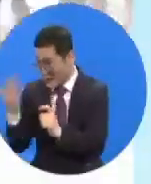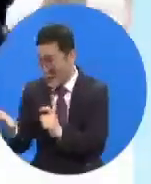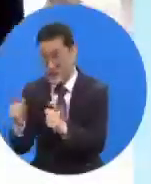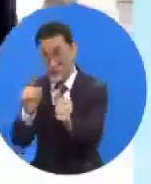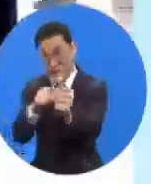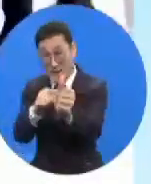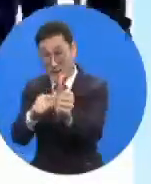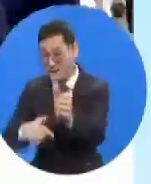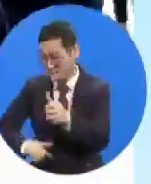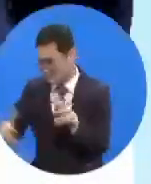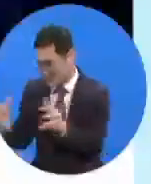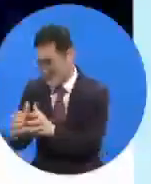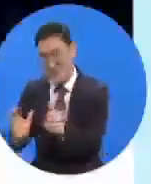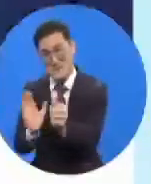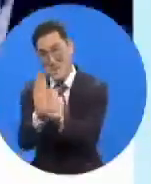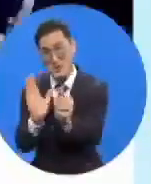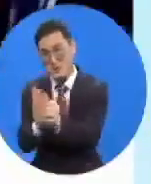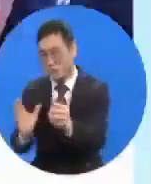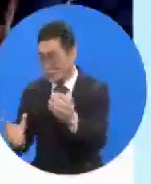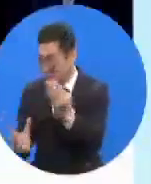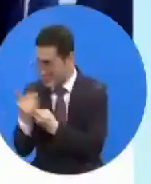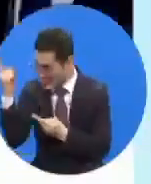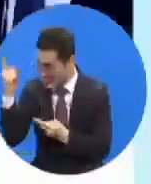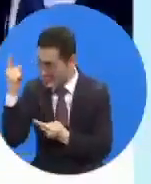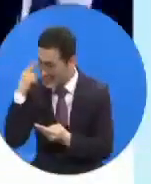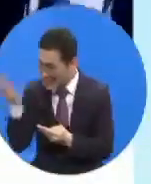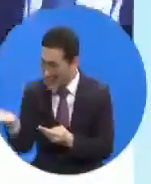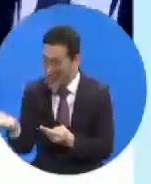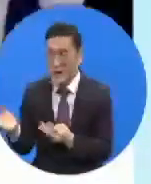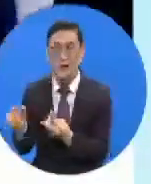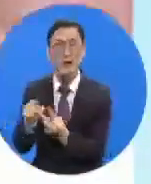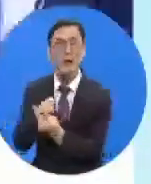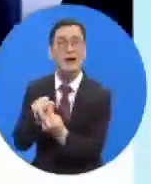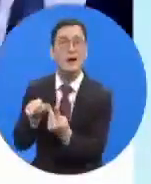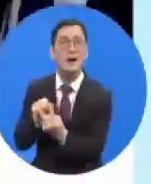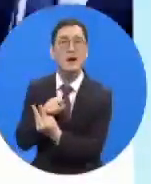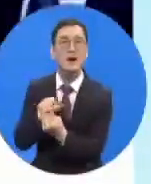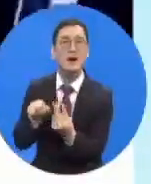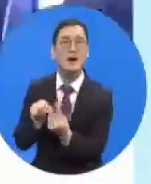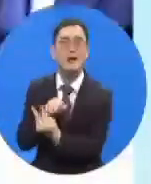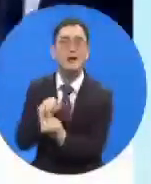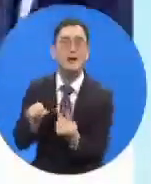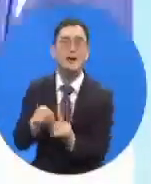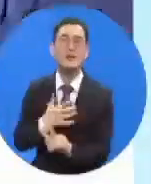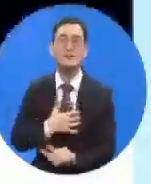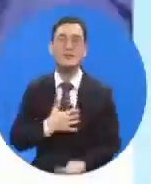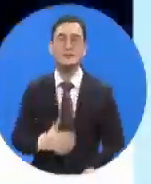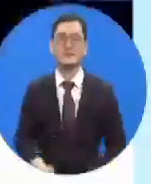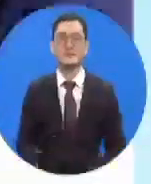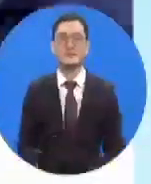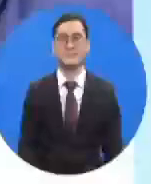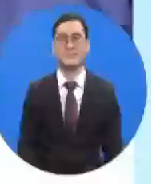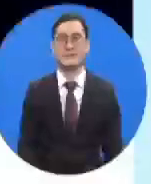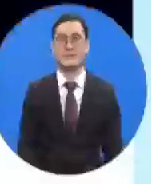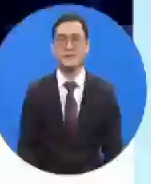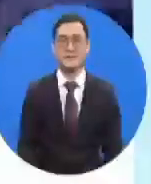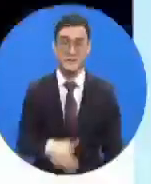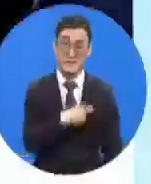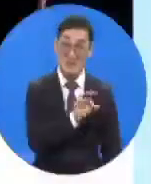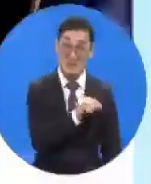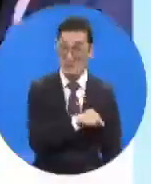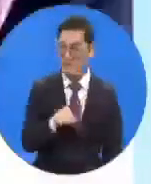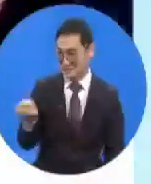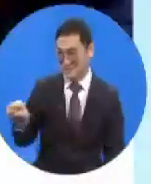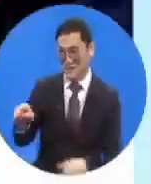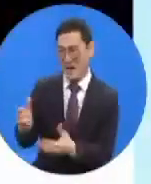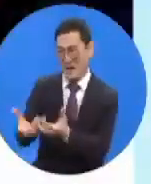이해관계들이 복잡하니까는 오히려 보수 진영의 표밭을 더 갈라놓는 것이 아니냐. 정청래 의원은 그런 취지에서 그런 말을 한